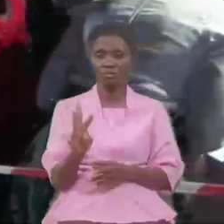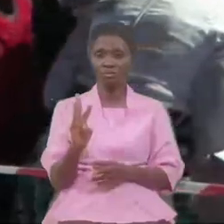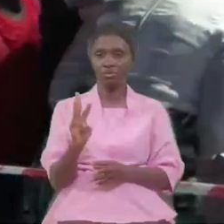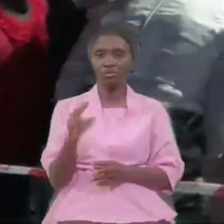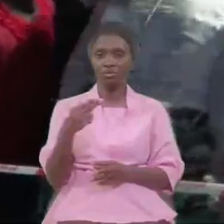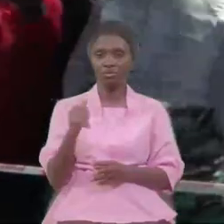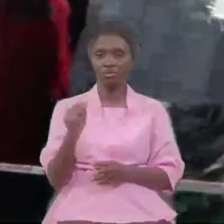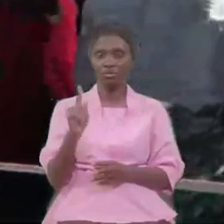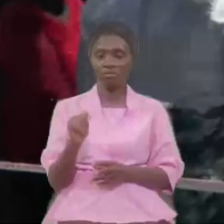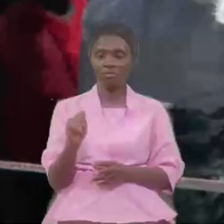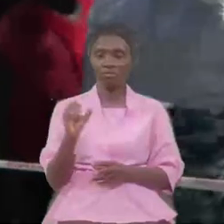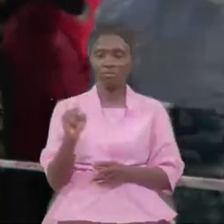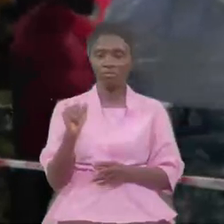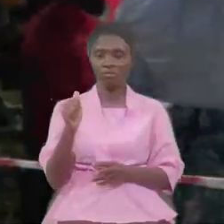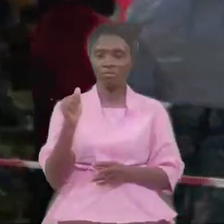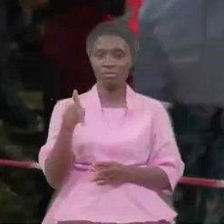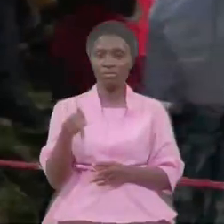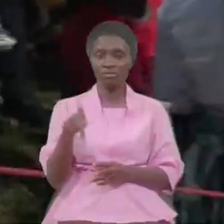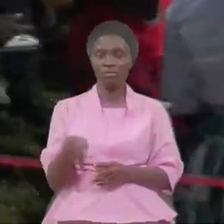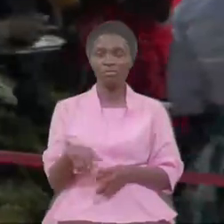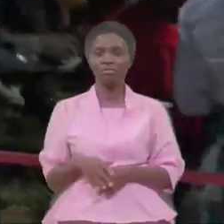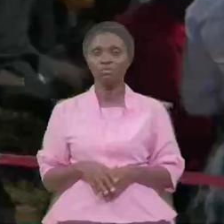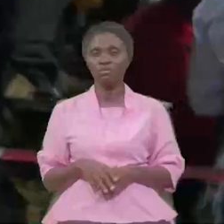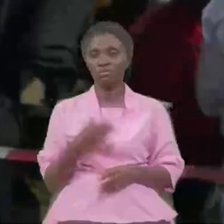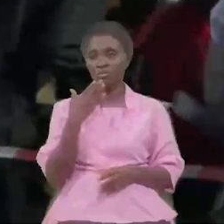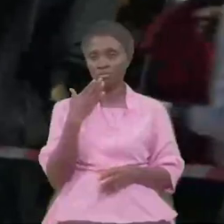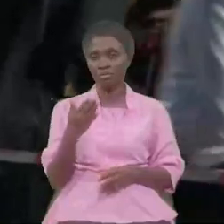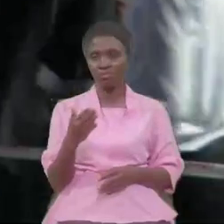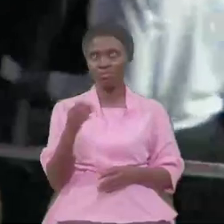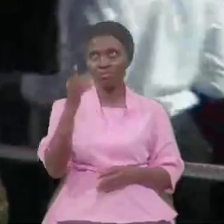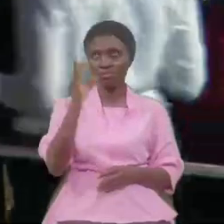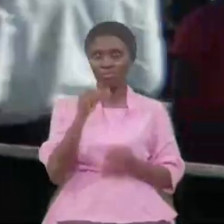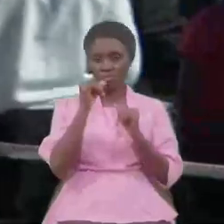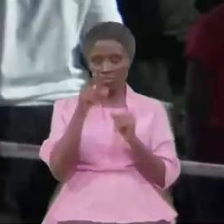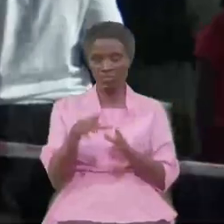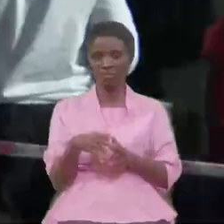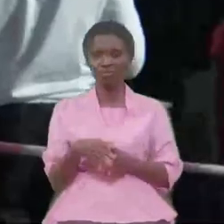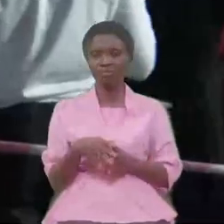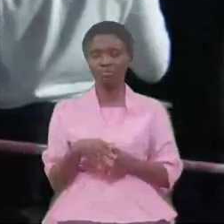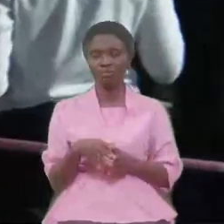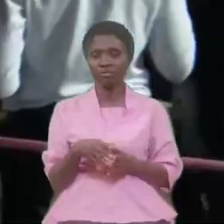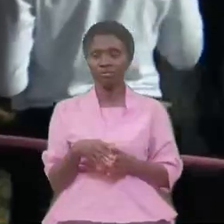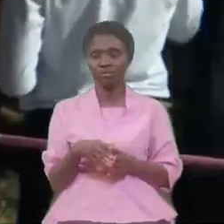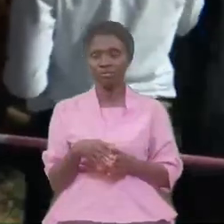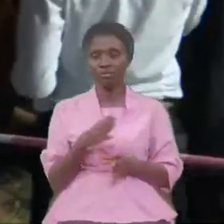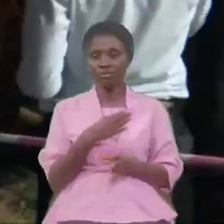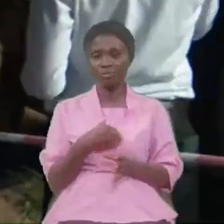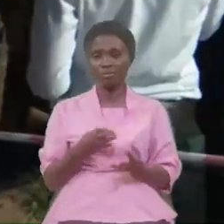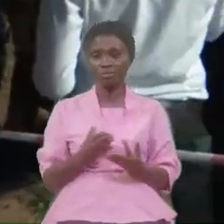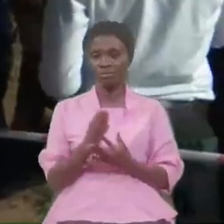numéro. Que le Seigneur vous bénisse. Voilà, nous serons en mesure de prendre contact avec